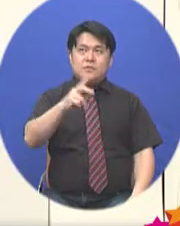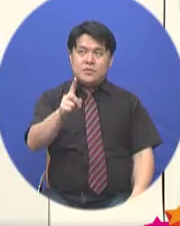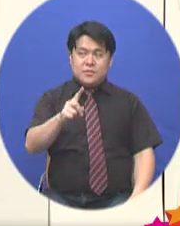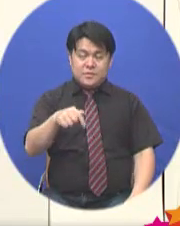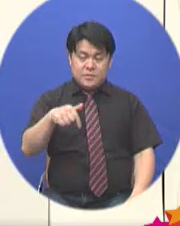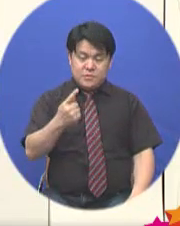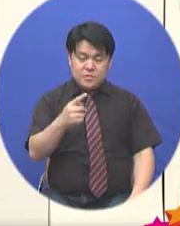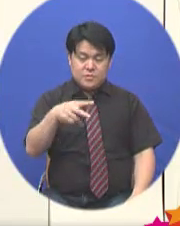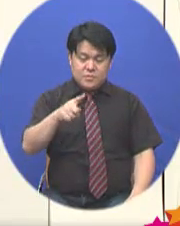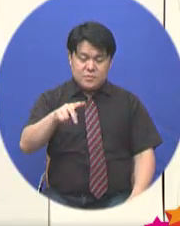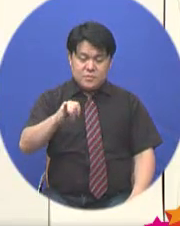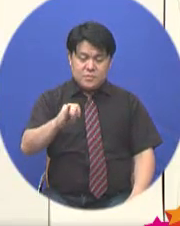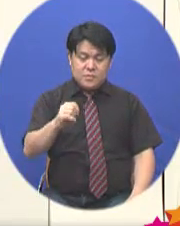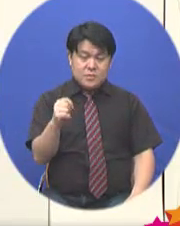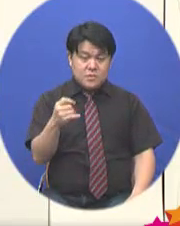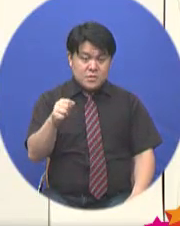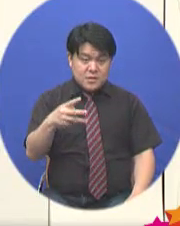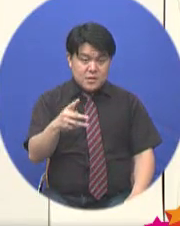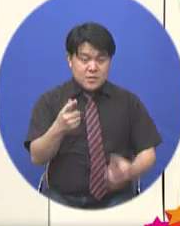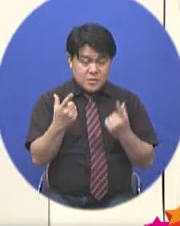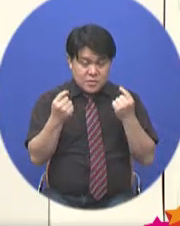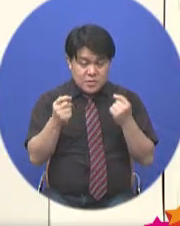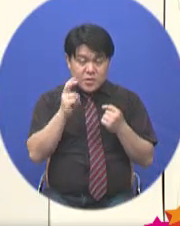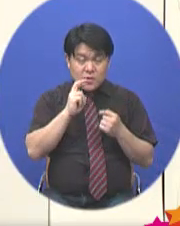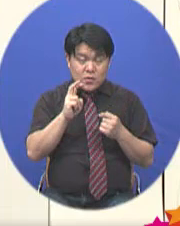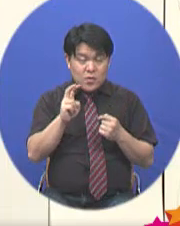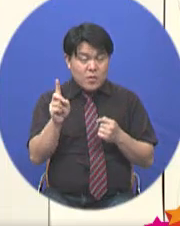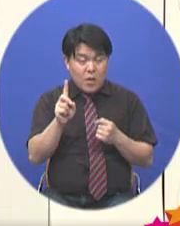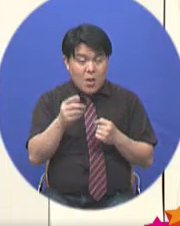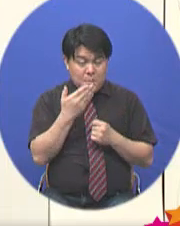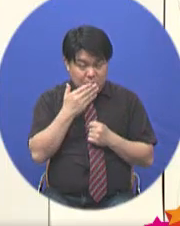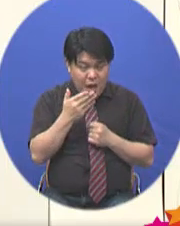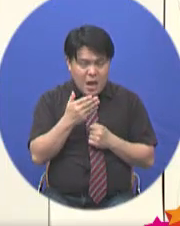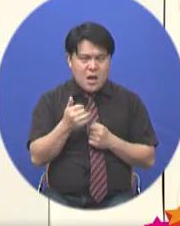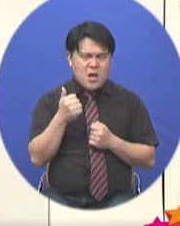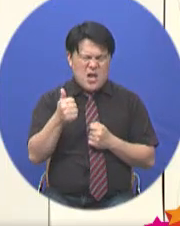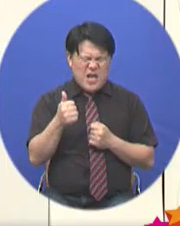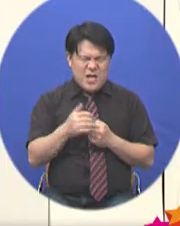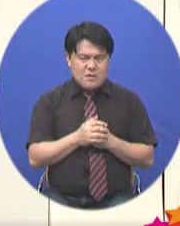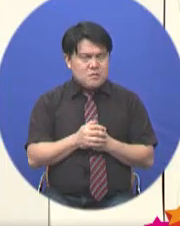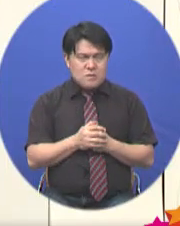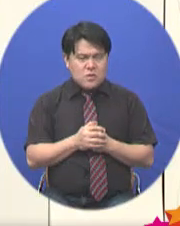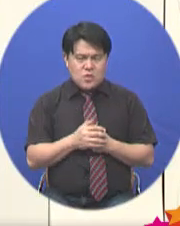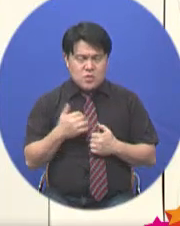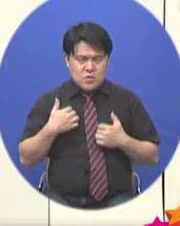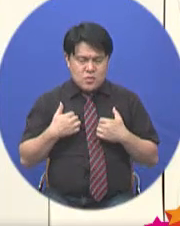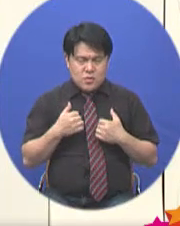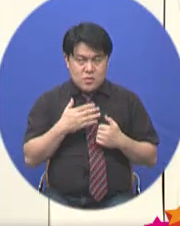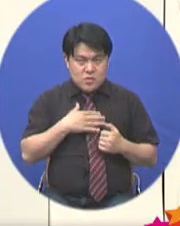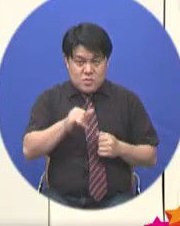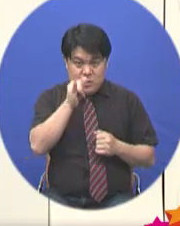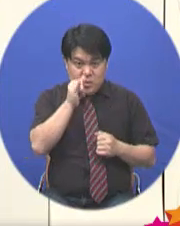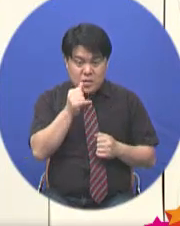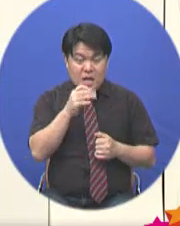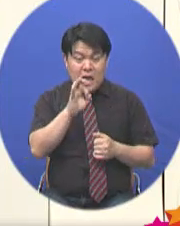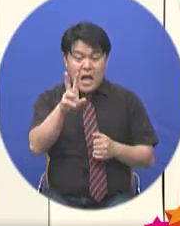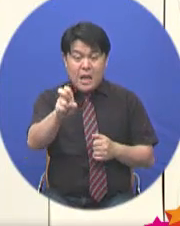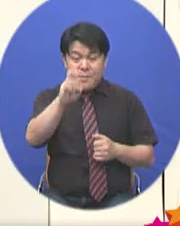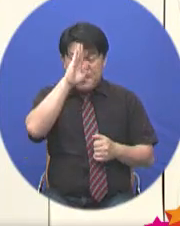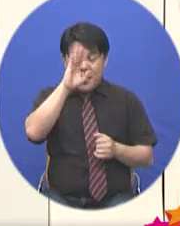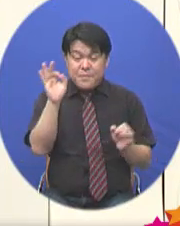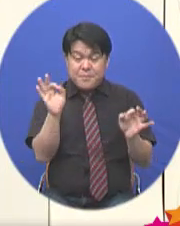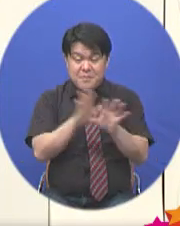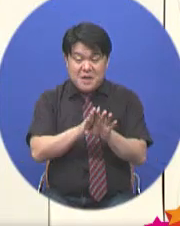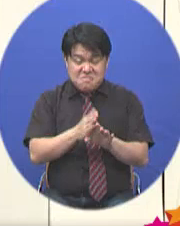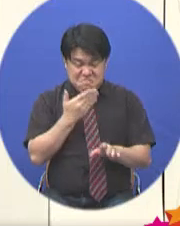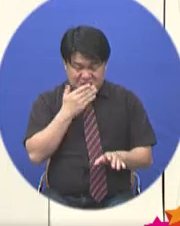우리 고산일 아버님처럼 노래를 부를 수 있다 하는 그 기분이면 혈액암이